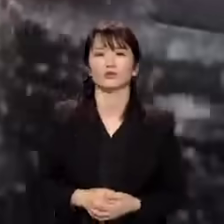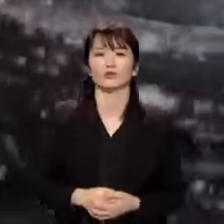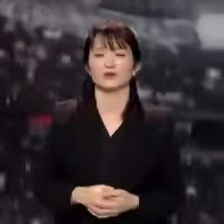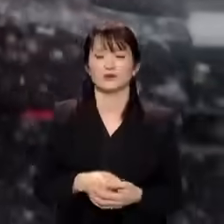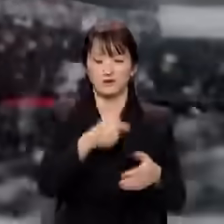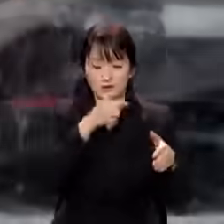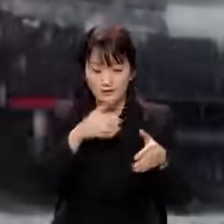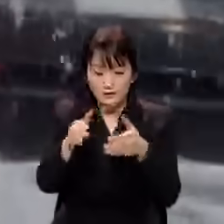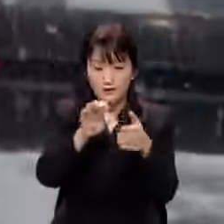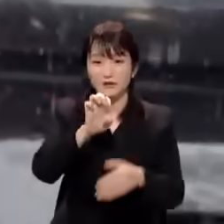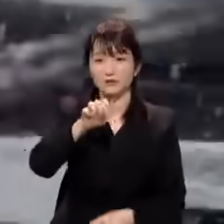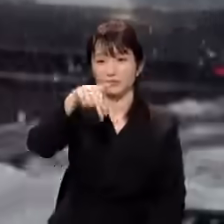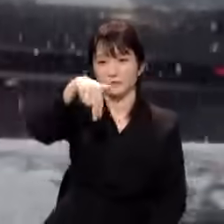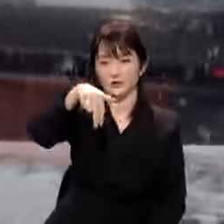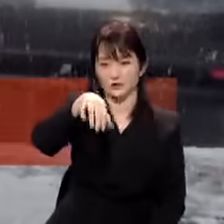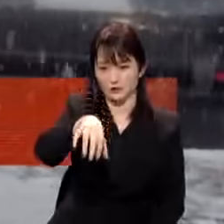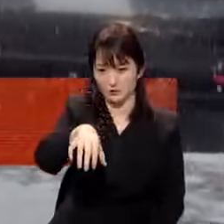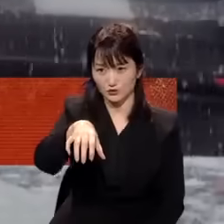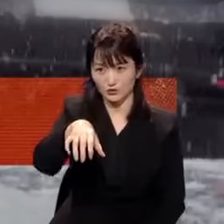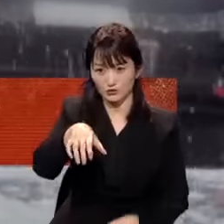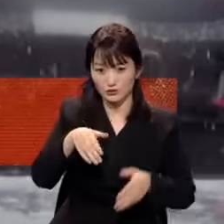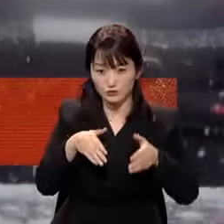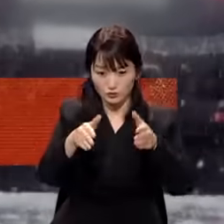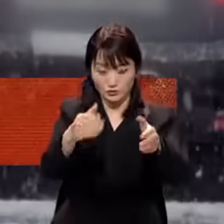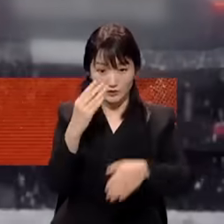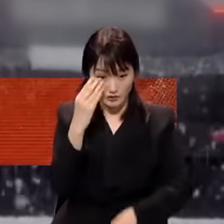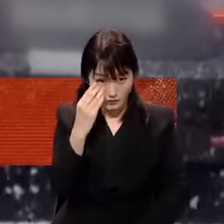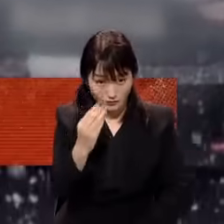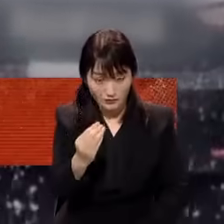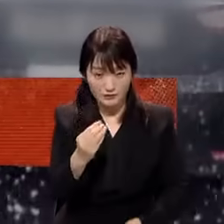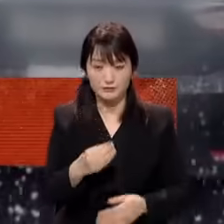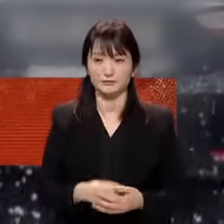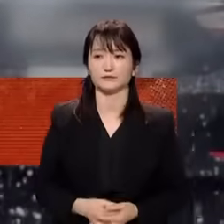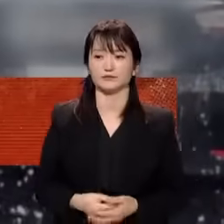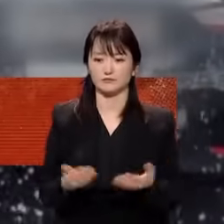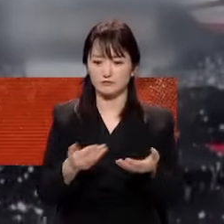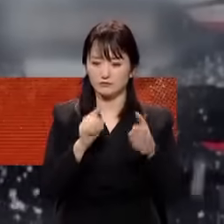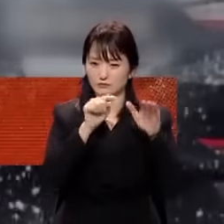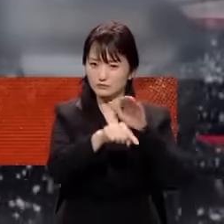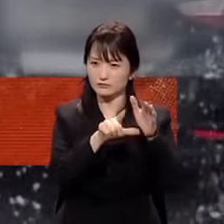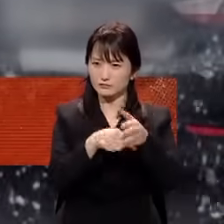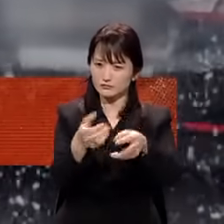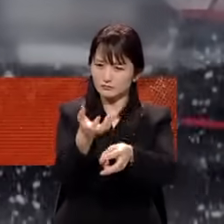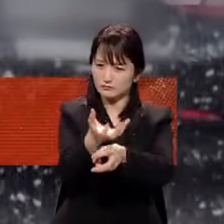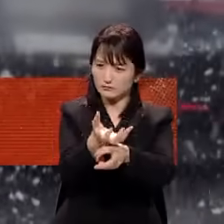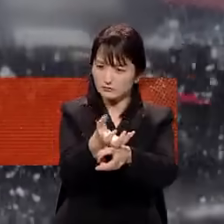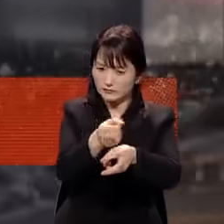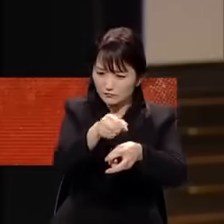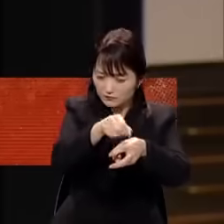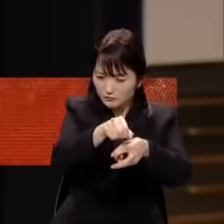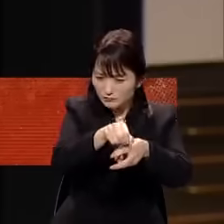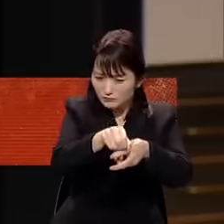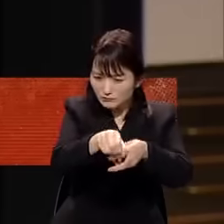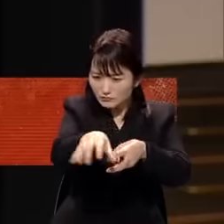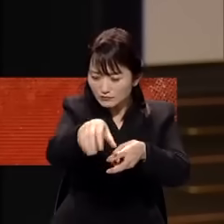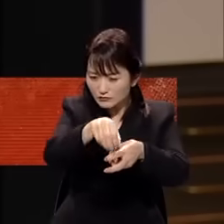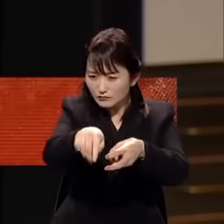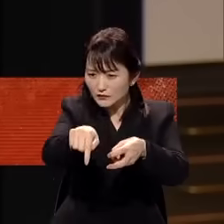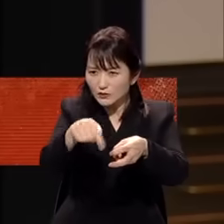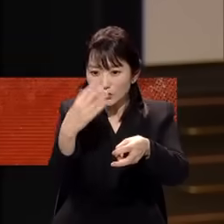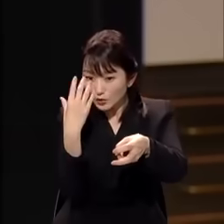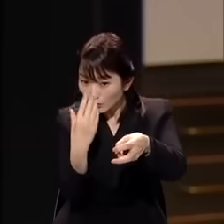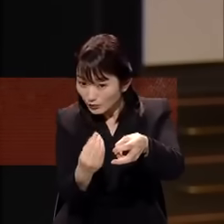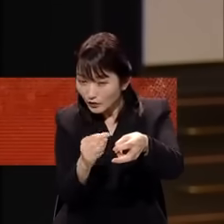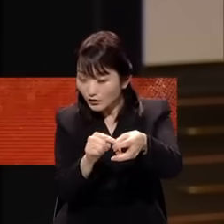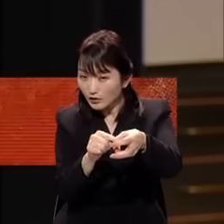한 도로에서 목격된 상황입니다. 제보자는 출근하던 중에 제설 차량을 목격했는데요. 그런데 제설 차량이 신호 대기